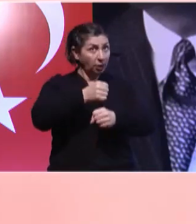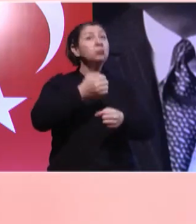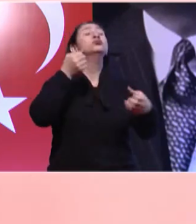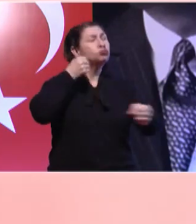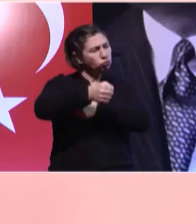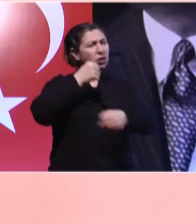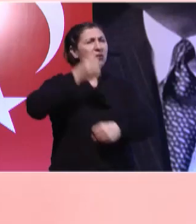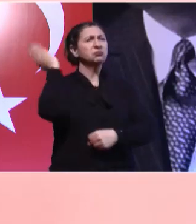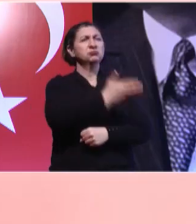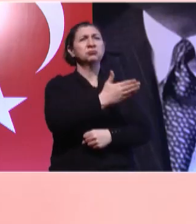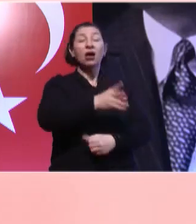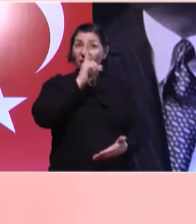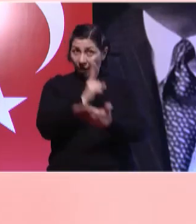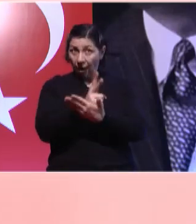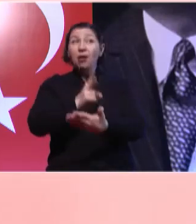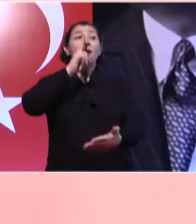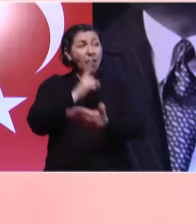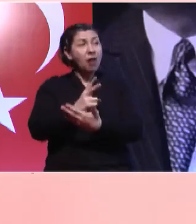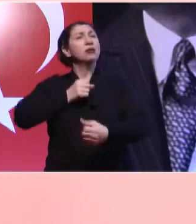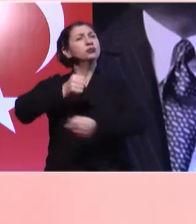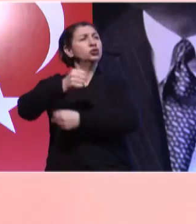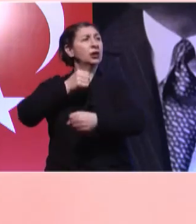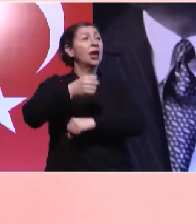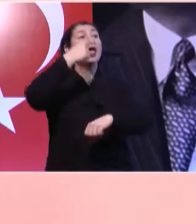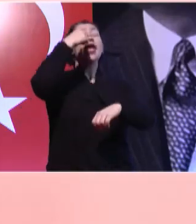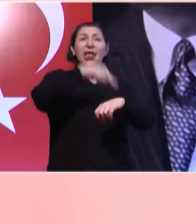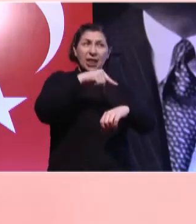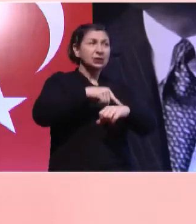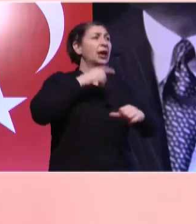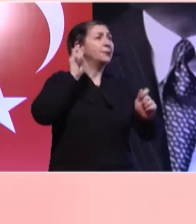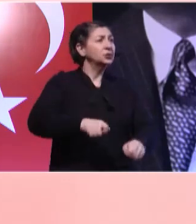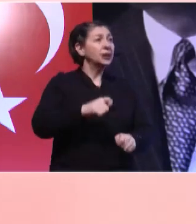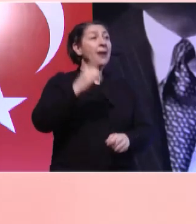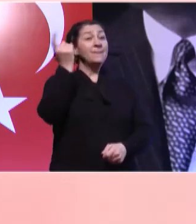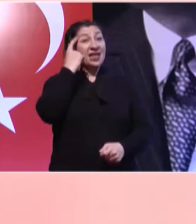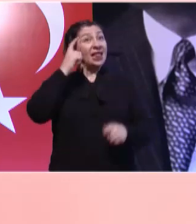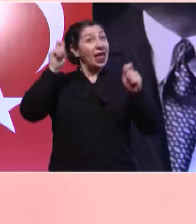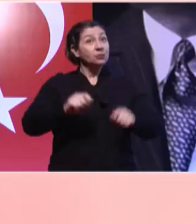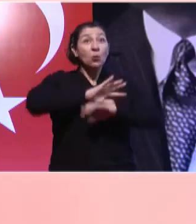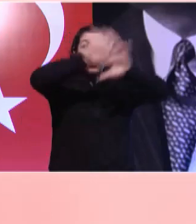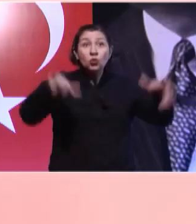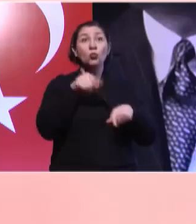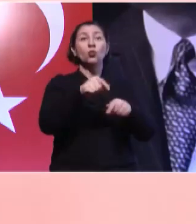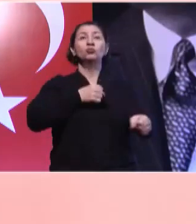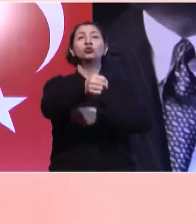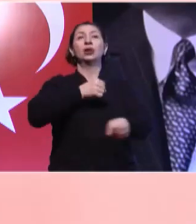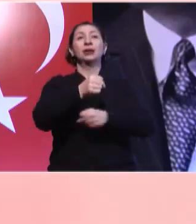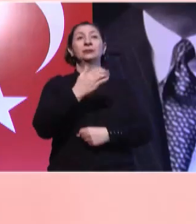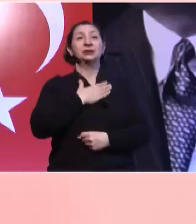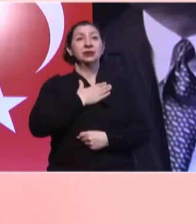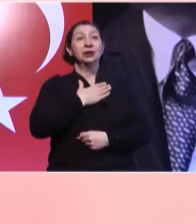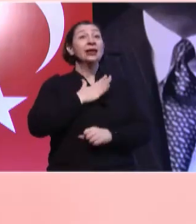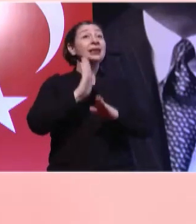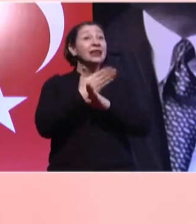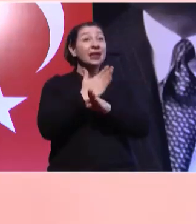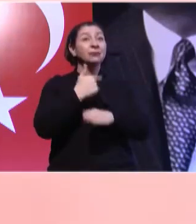mücadeleyi yapacağız. Kararlılık da yapacağız. İnanç da yapacağız. Bilgiyle yapacağız bütün bu mücadelelerimizi.